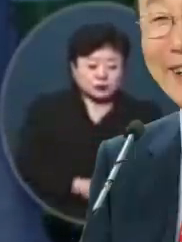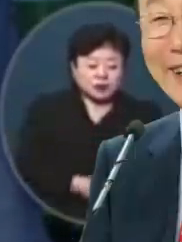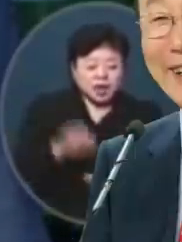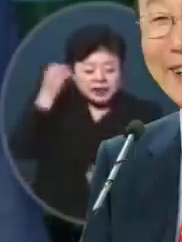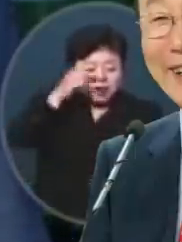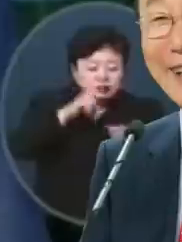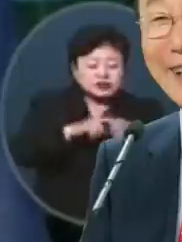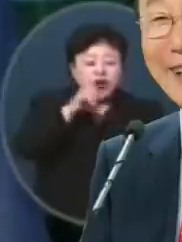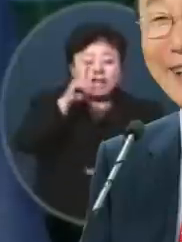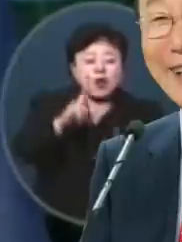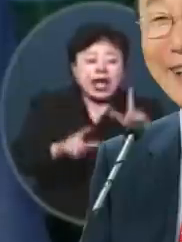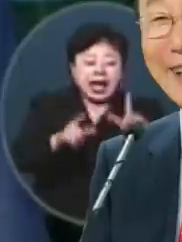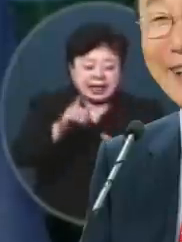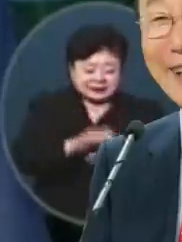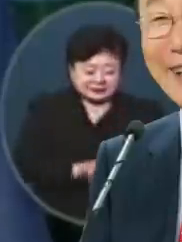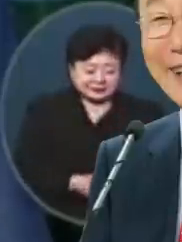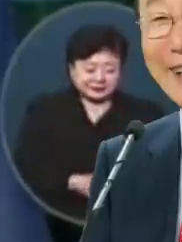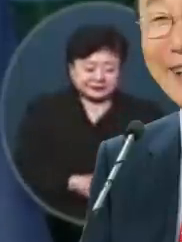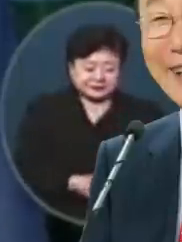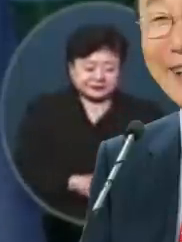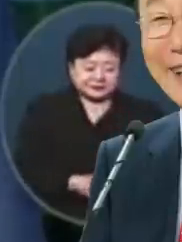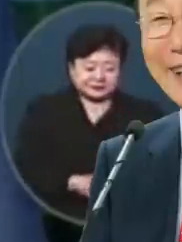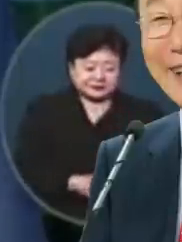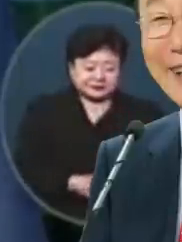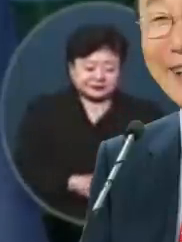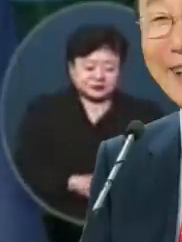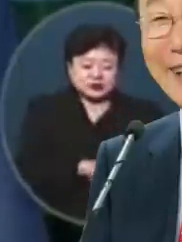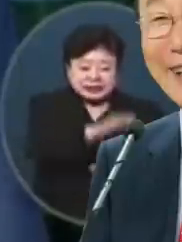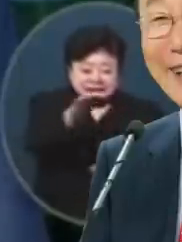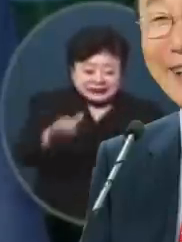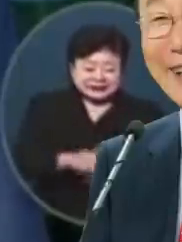영적인 형상과 모양입니다. 그럼 우리가